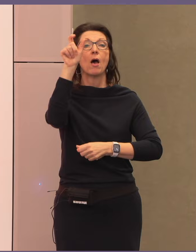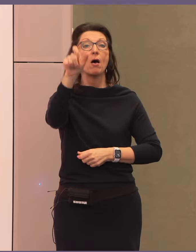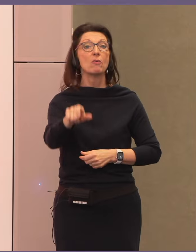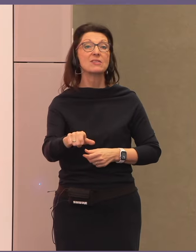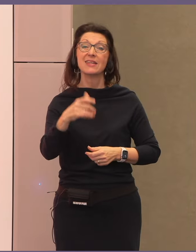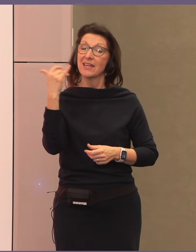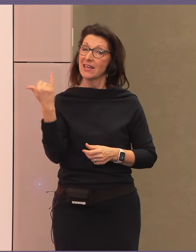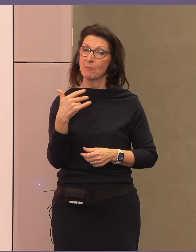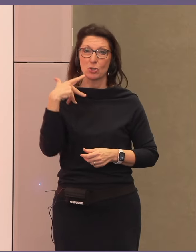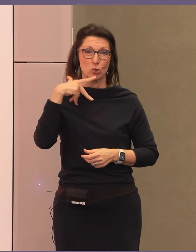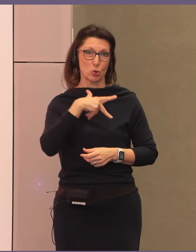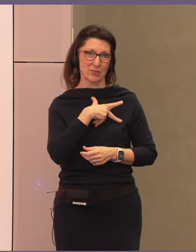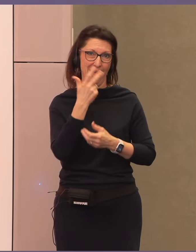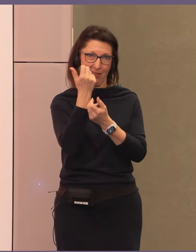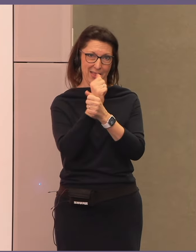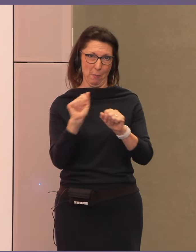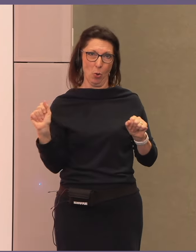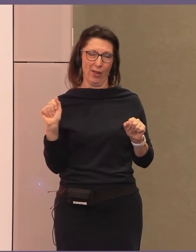Familie.